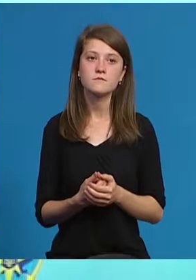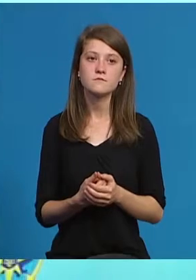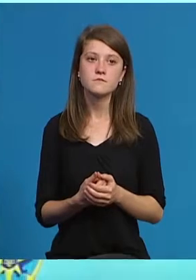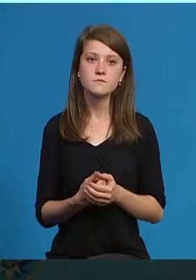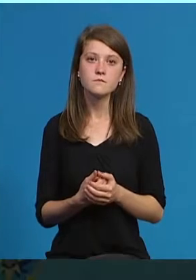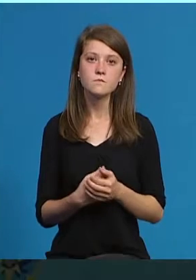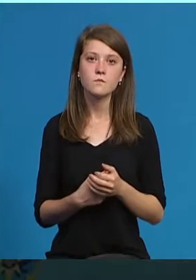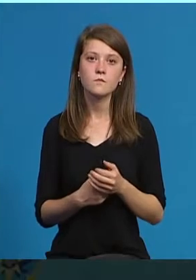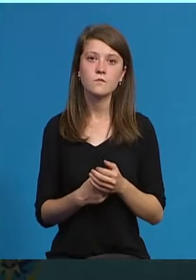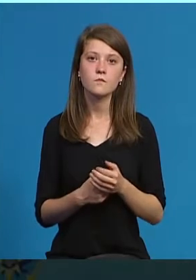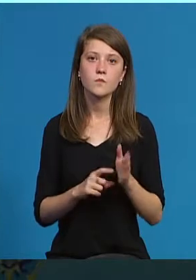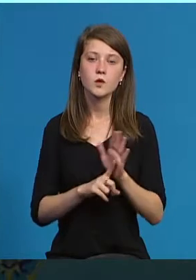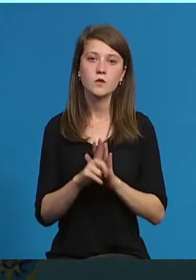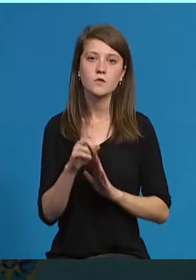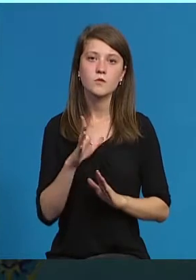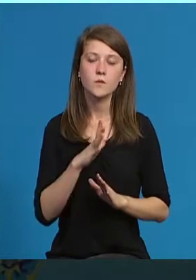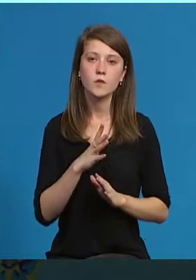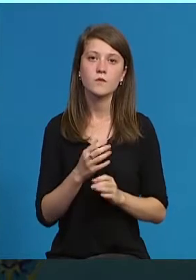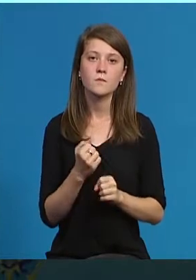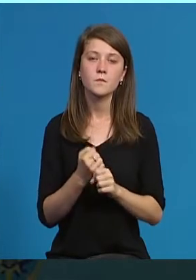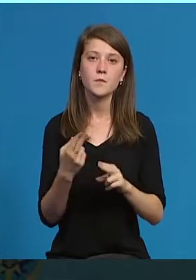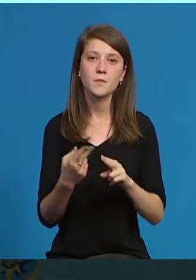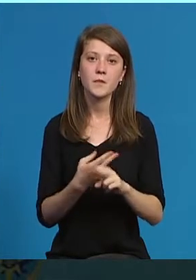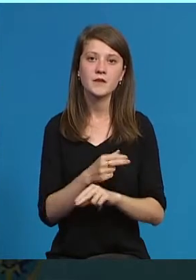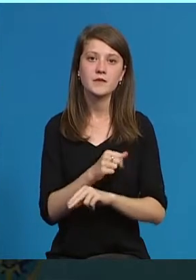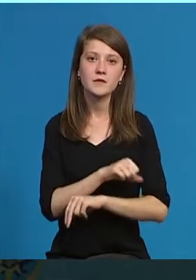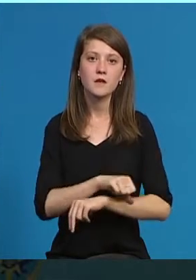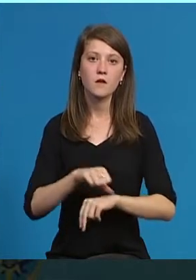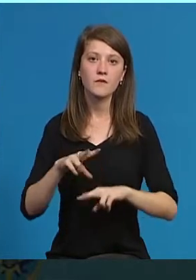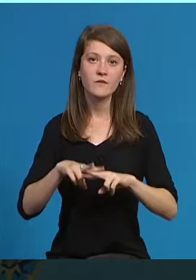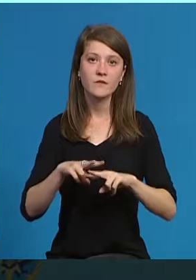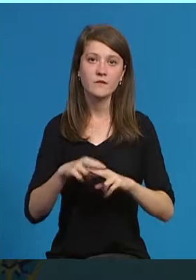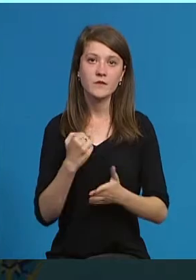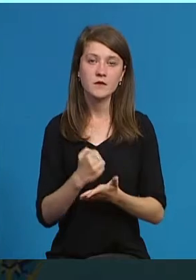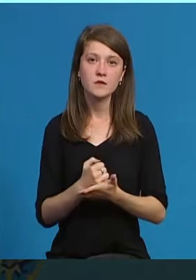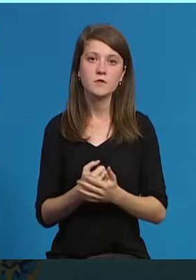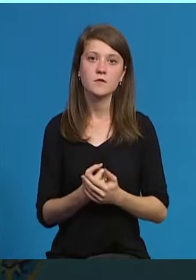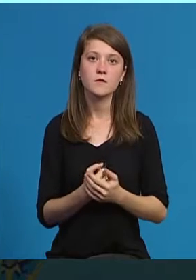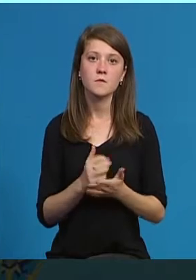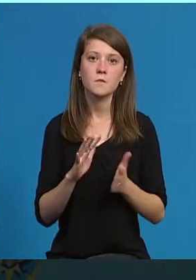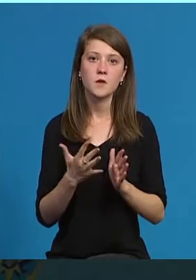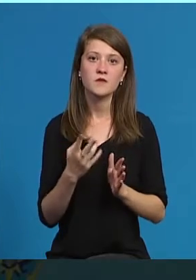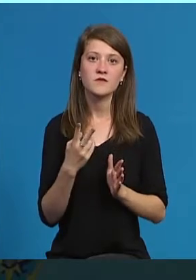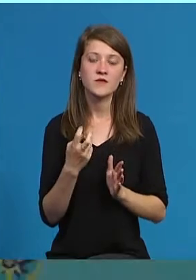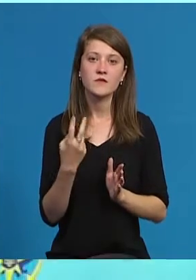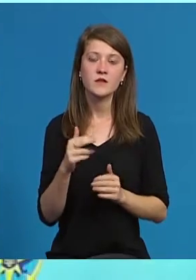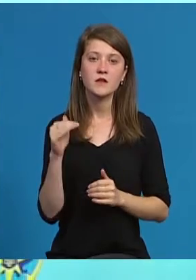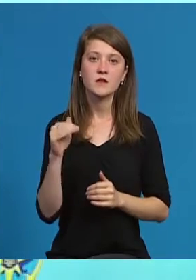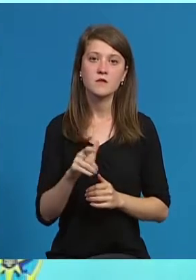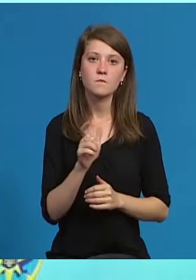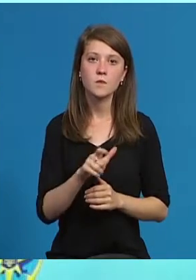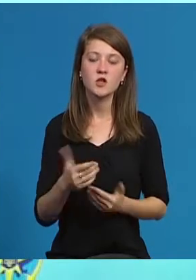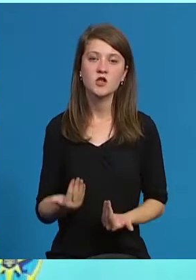роздруковувати? Спочатку дії безвізу з 11 червня 2017 року майже 220 тисяч громадян,